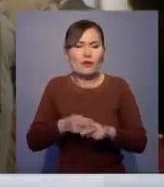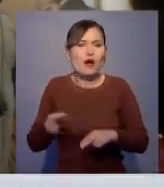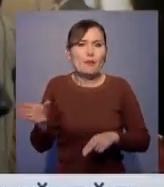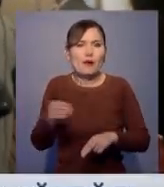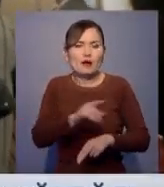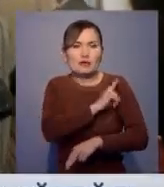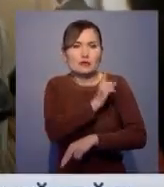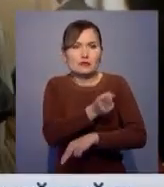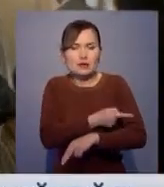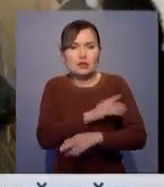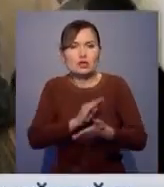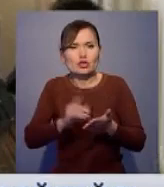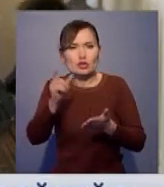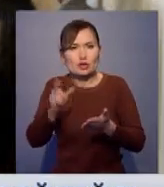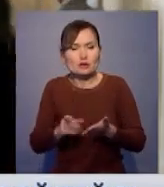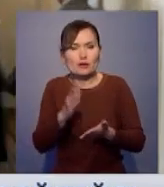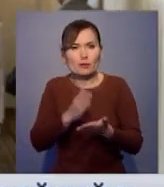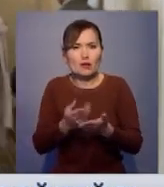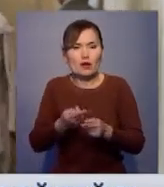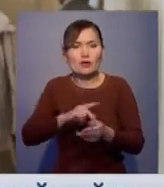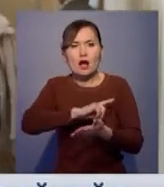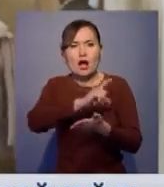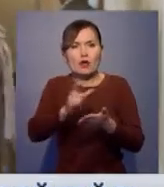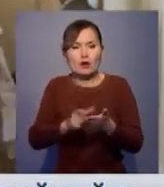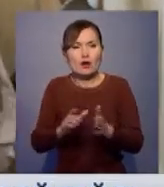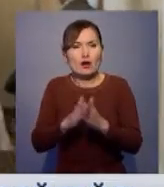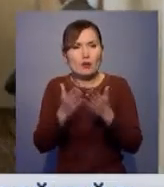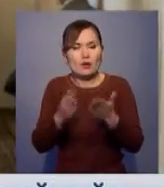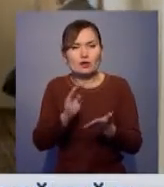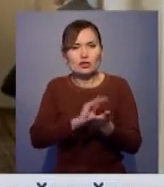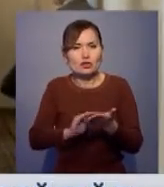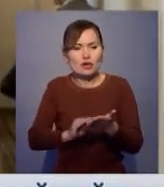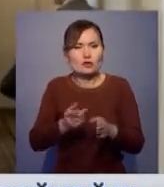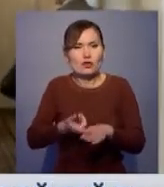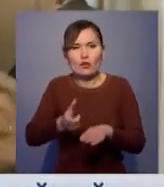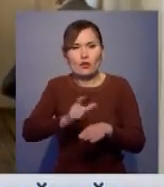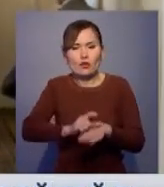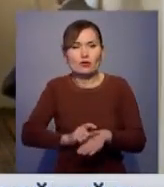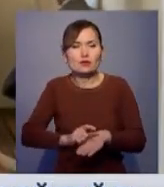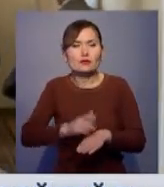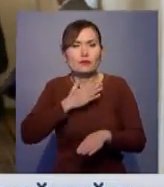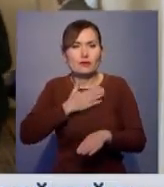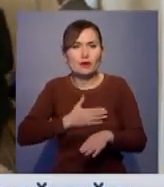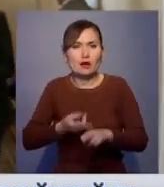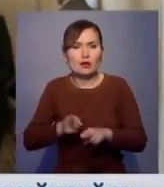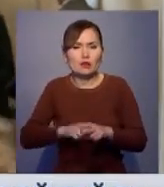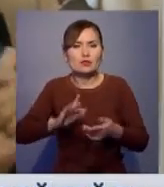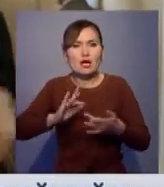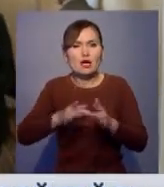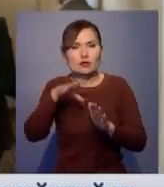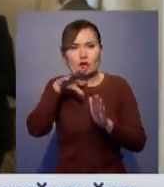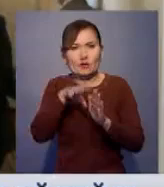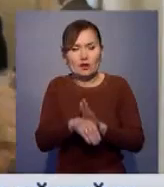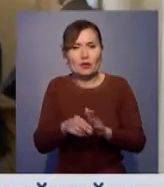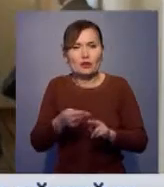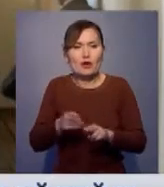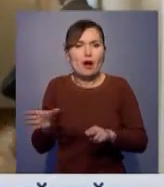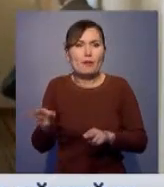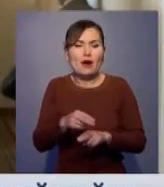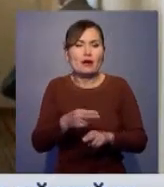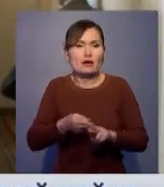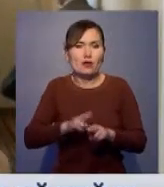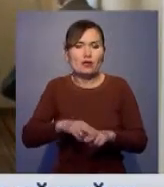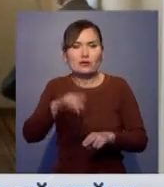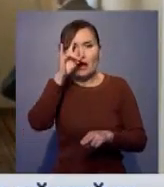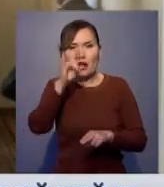мықты жазушылар. Ал ондай жазушылардың шығармасын аудару біз үшін қиын емес. Себебі кейіпкерлер мен картина анық суреттелген. Ал түсінбеген сөздерімізді